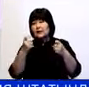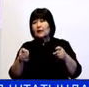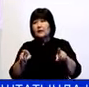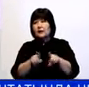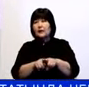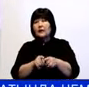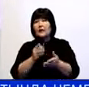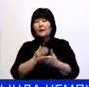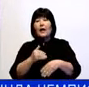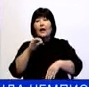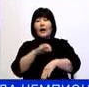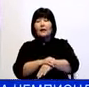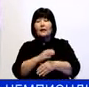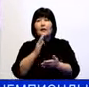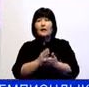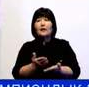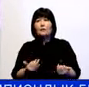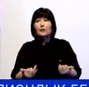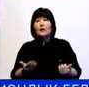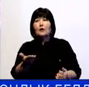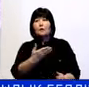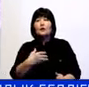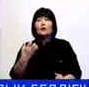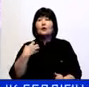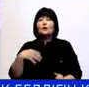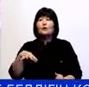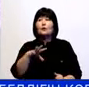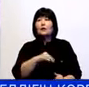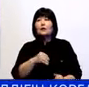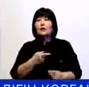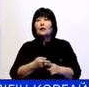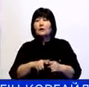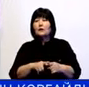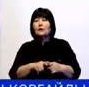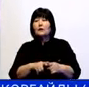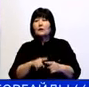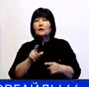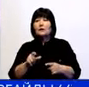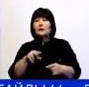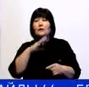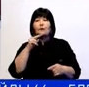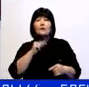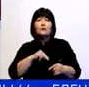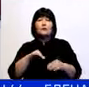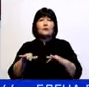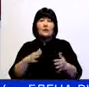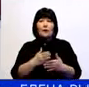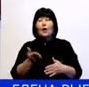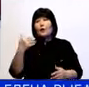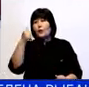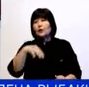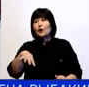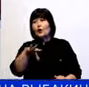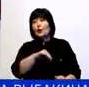өткізу деректері анықталған. Бүгіндікке біздің Қызылорда өңірінде 50 интернет парақшалар мен сайттар жұмыс тоқтатылды. Өткен жылы